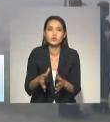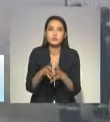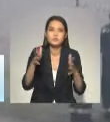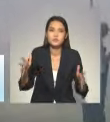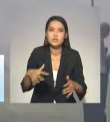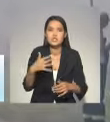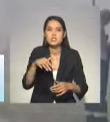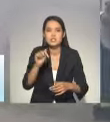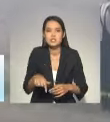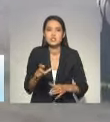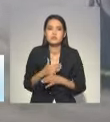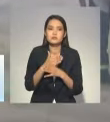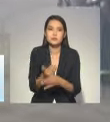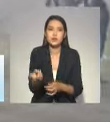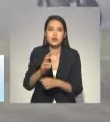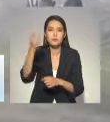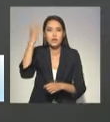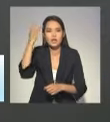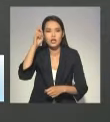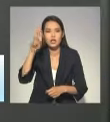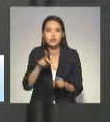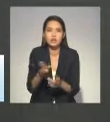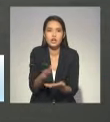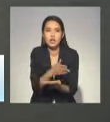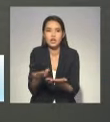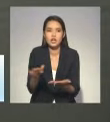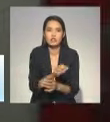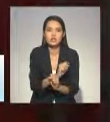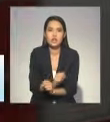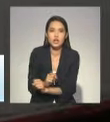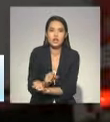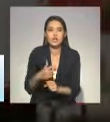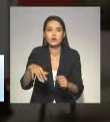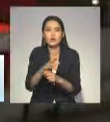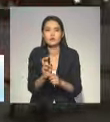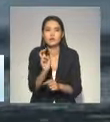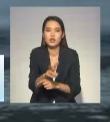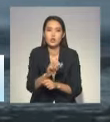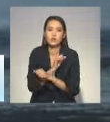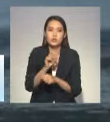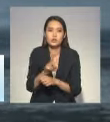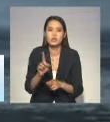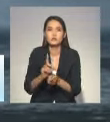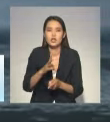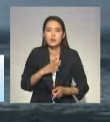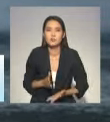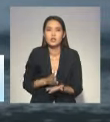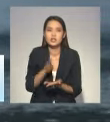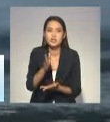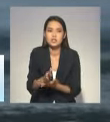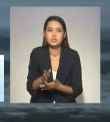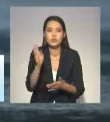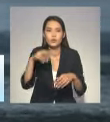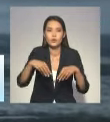600 человек в помощь. Американские власти даже распорядились отменить вылет нескольких рейсов, которые должны были направиться в Нью-Йорк и